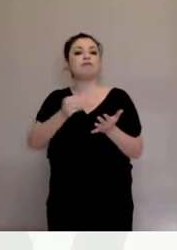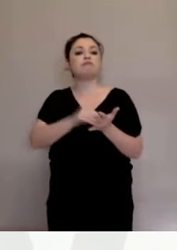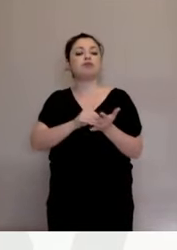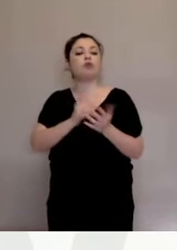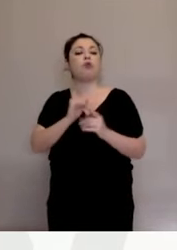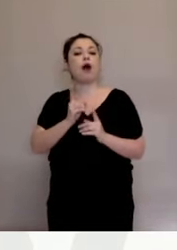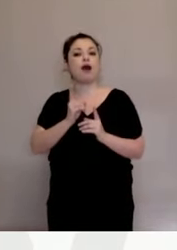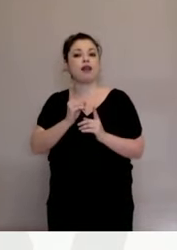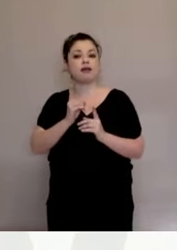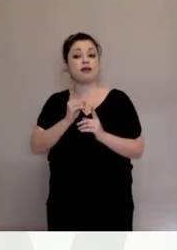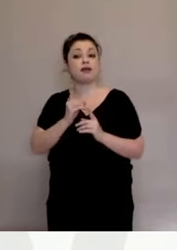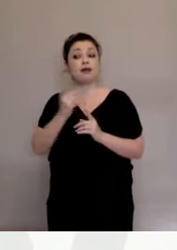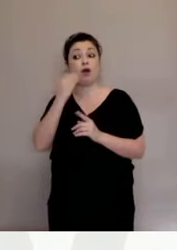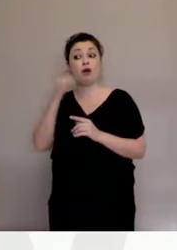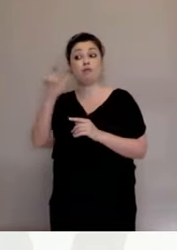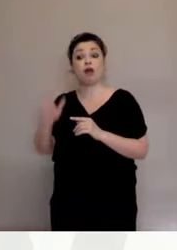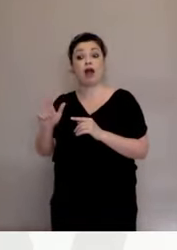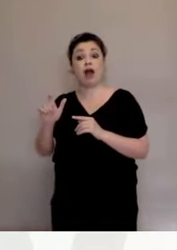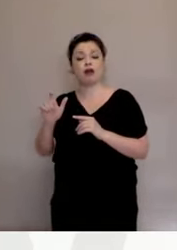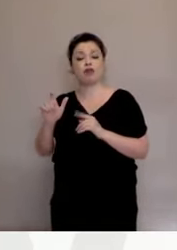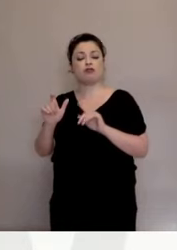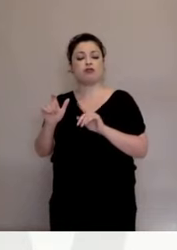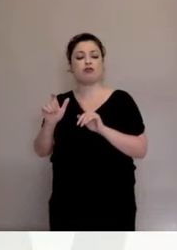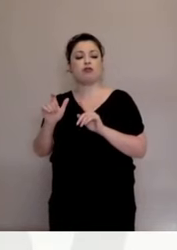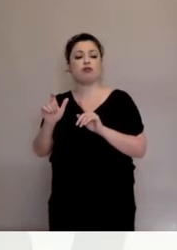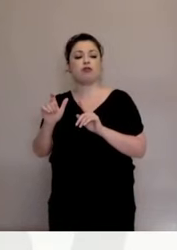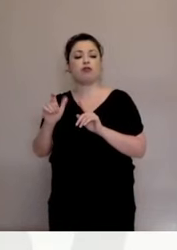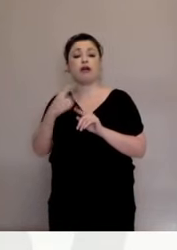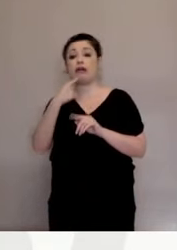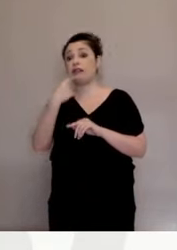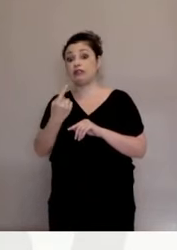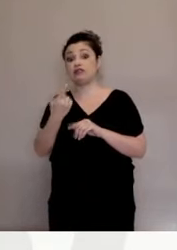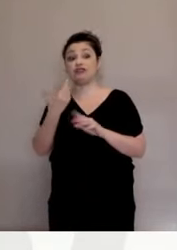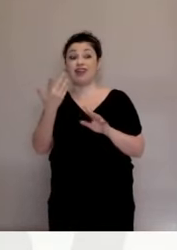dire, che la natura